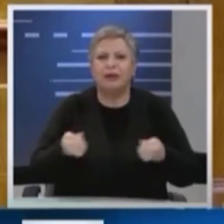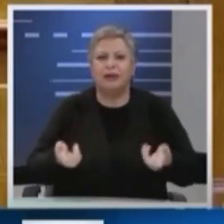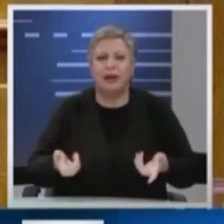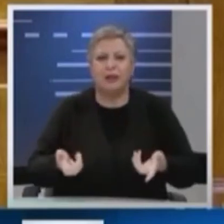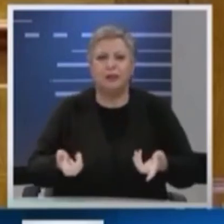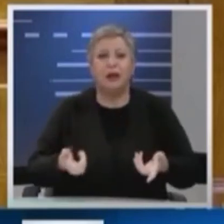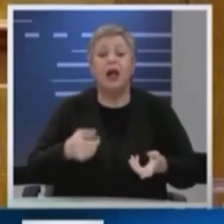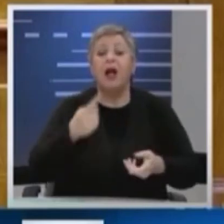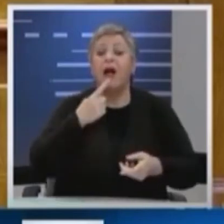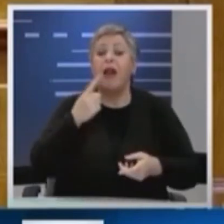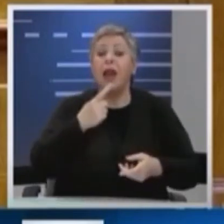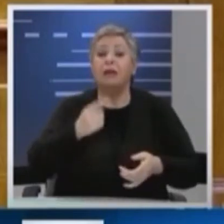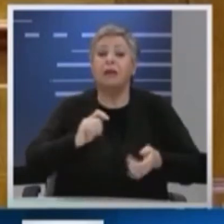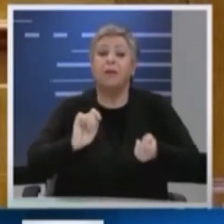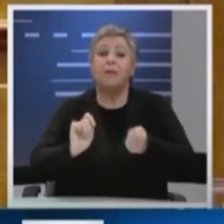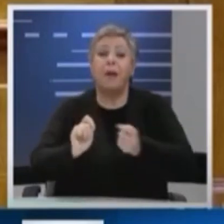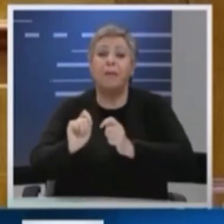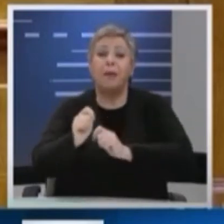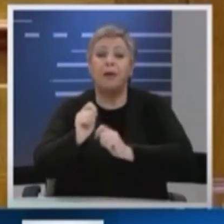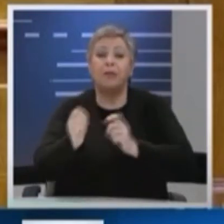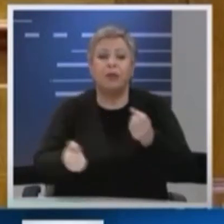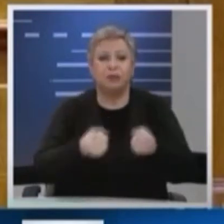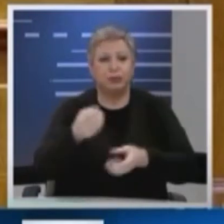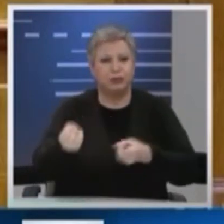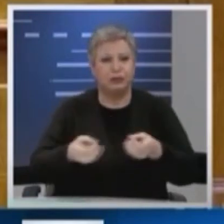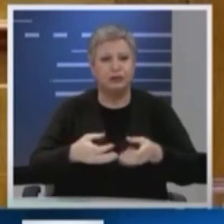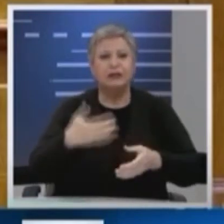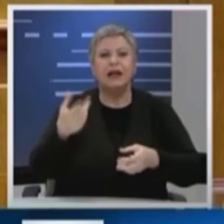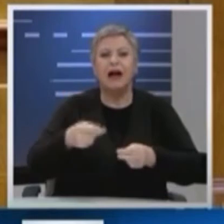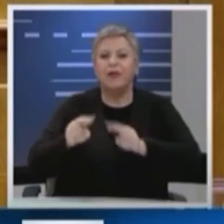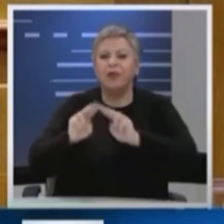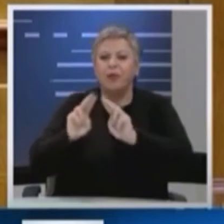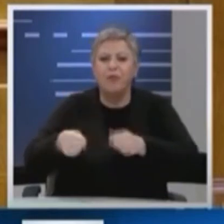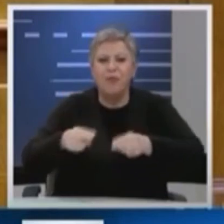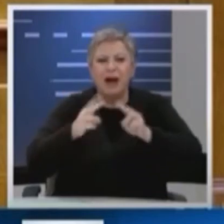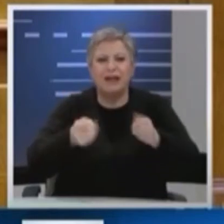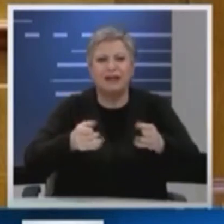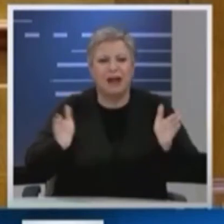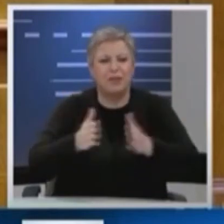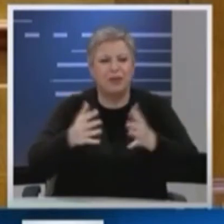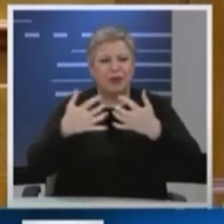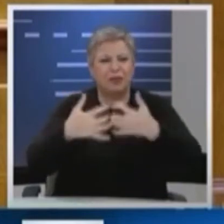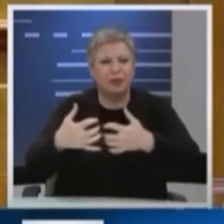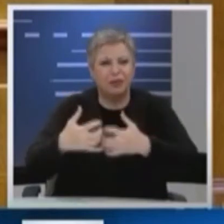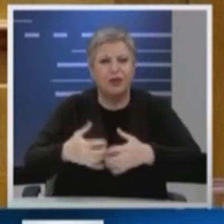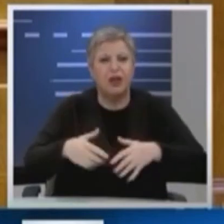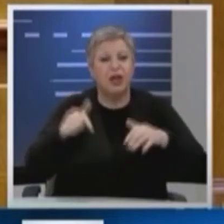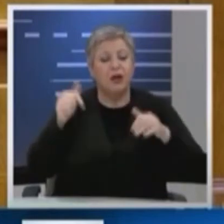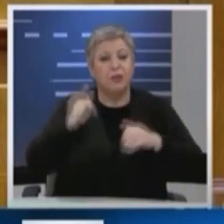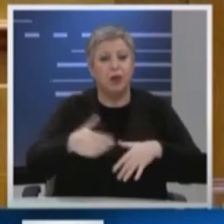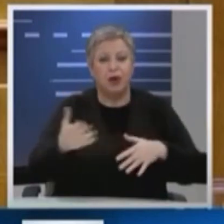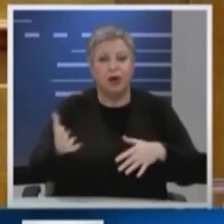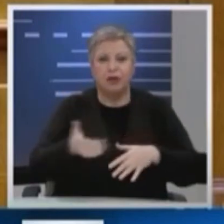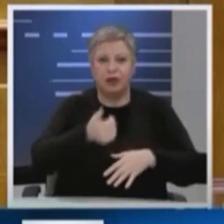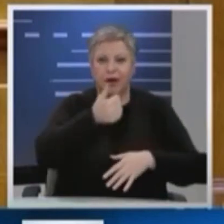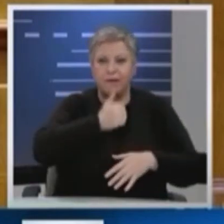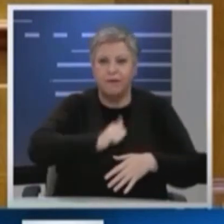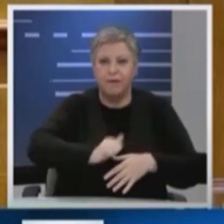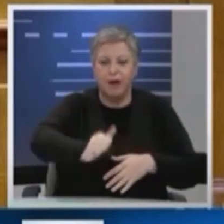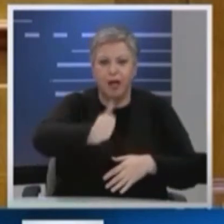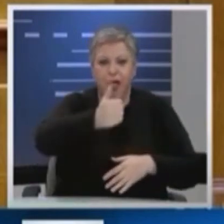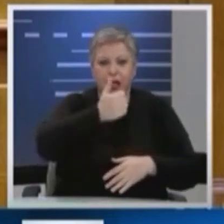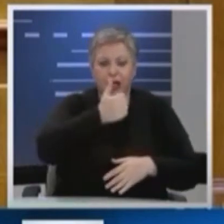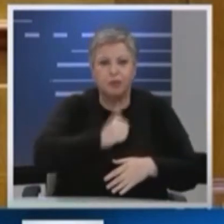μιλάμε? Με αργό το δυναμικό των μικρών και μεσαίων επιχειρήσεων που στενάζουν και με εξαρθρωμένη τη σπονδυλική στήλη της